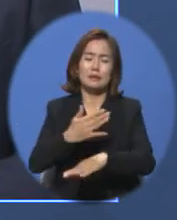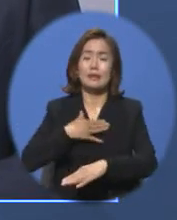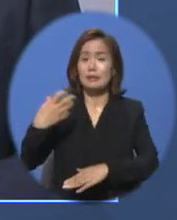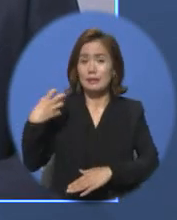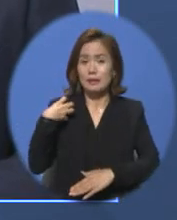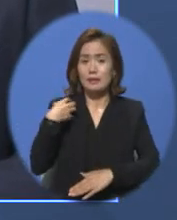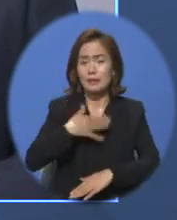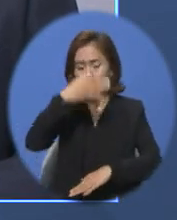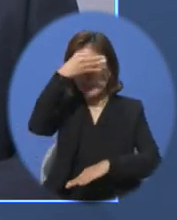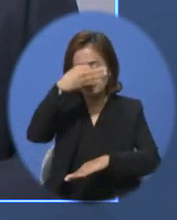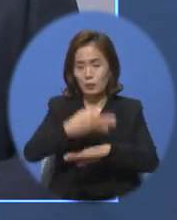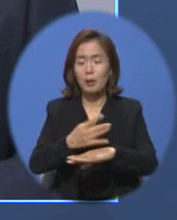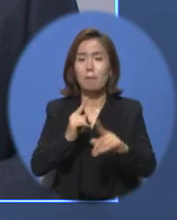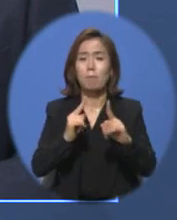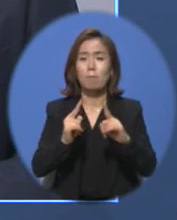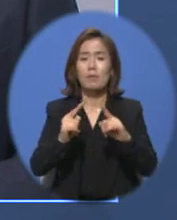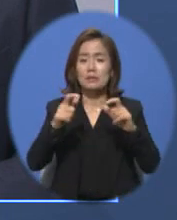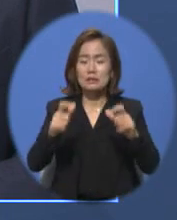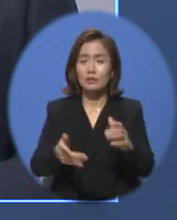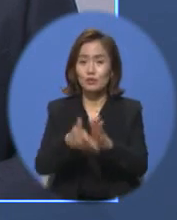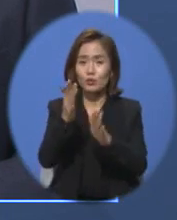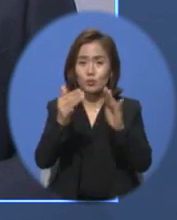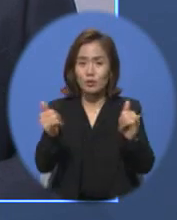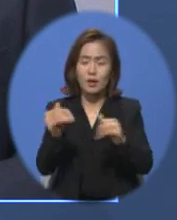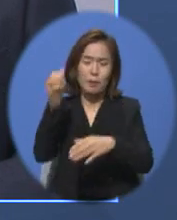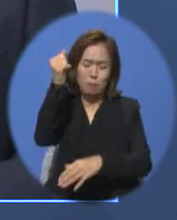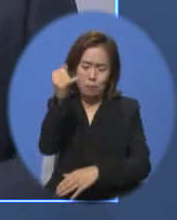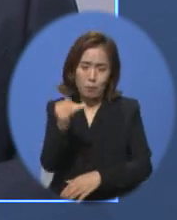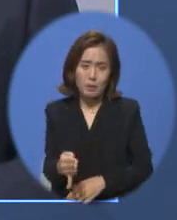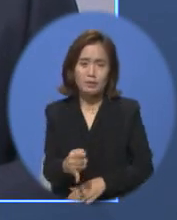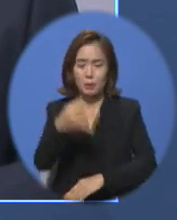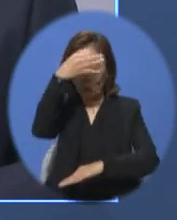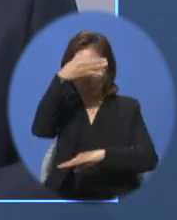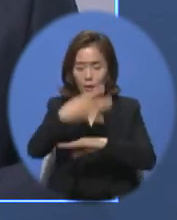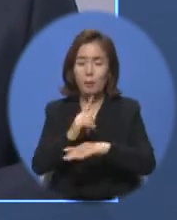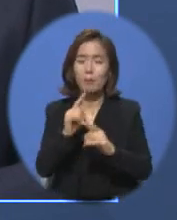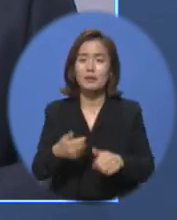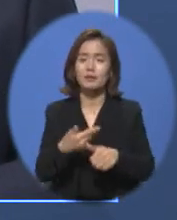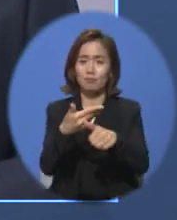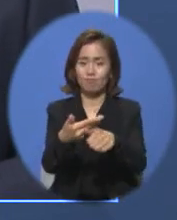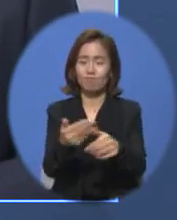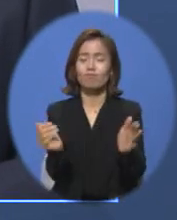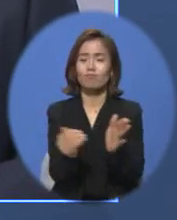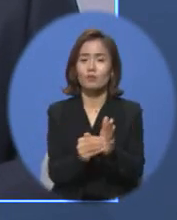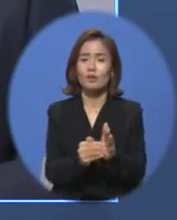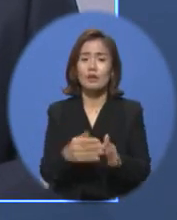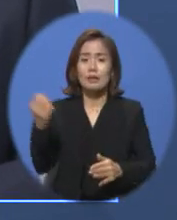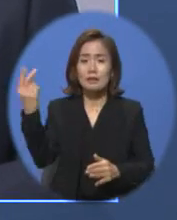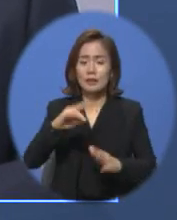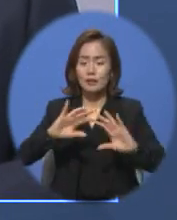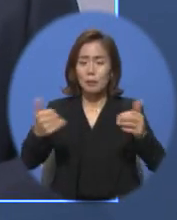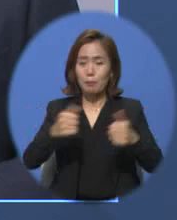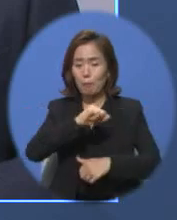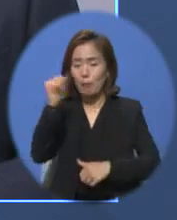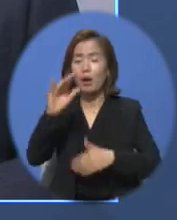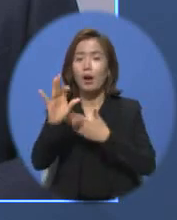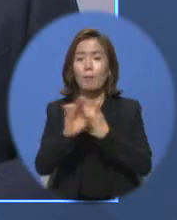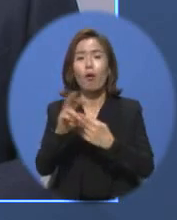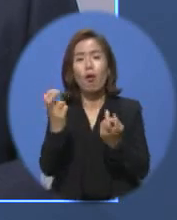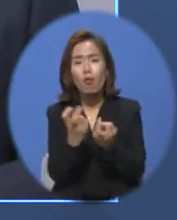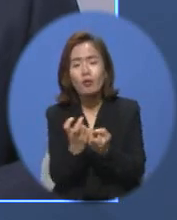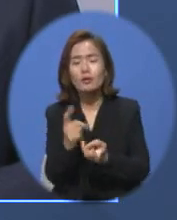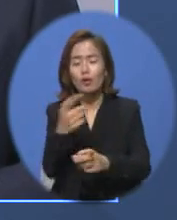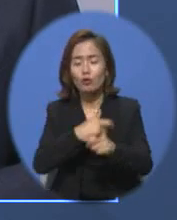모든것은 궁극적으로제책임이며,저는 지역주민들에게거듭사과드리고 재선된다면방음시설공사에필요